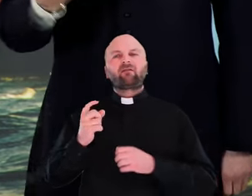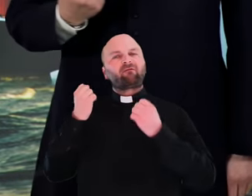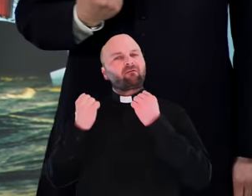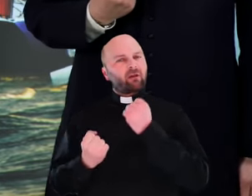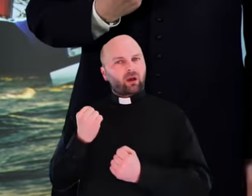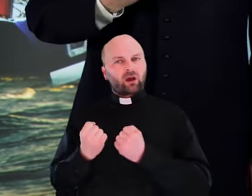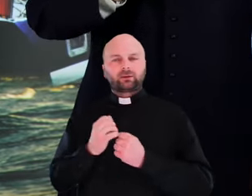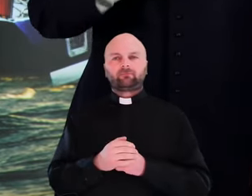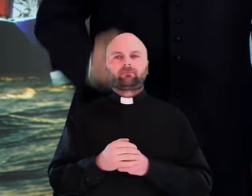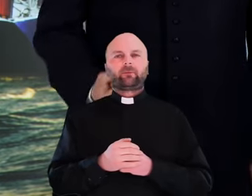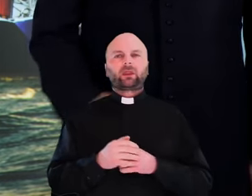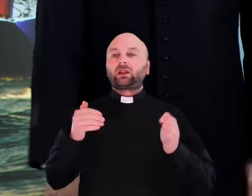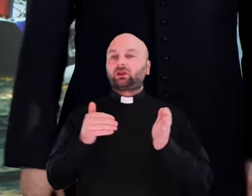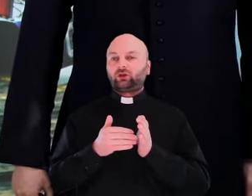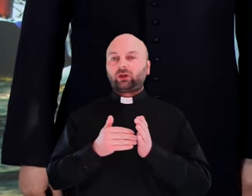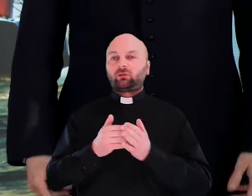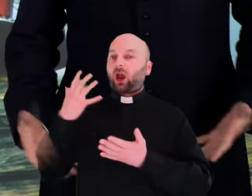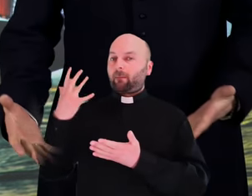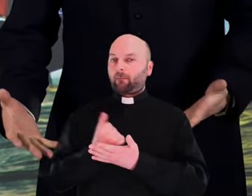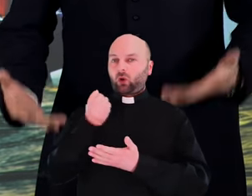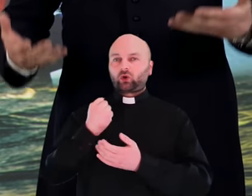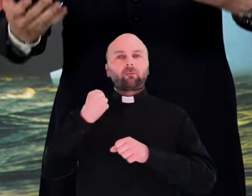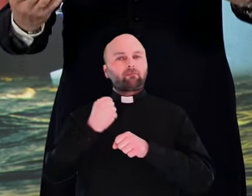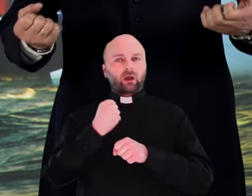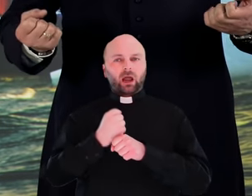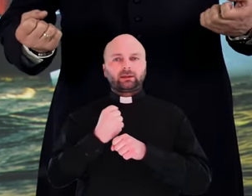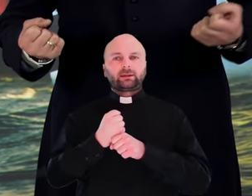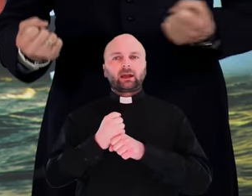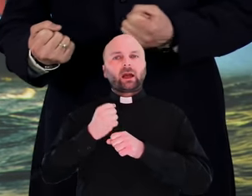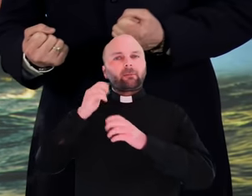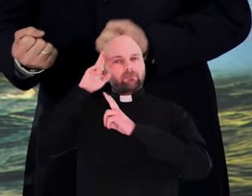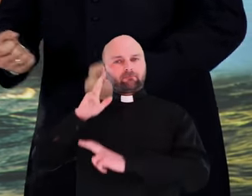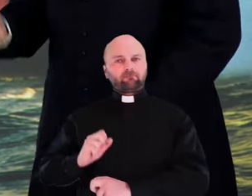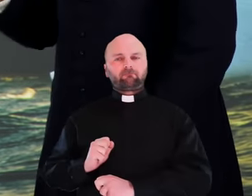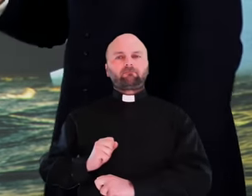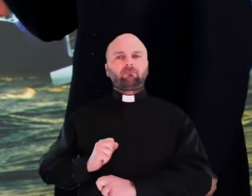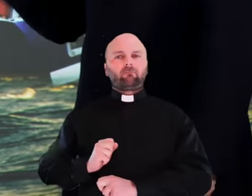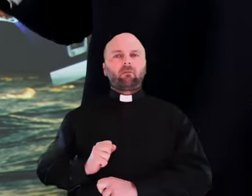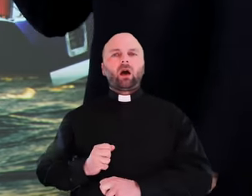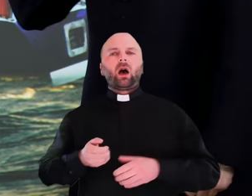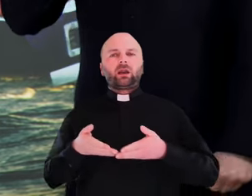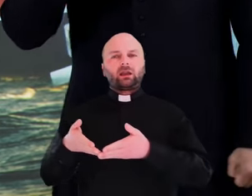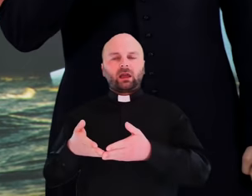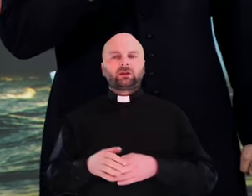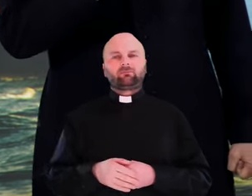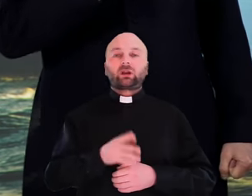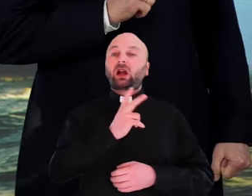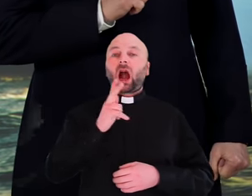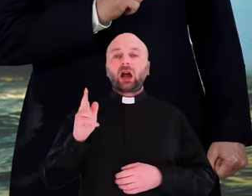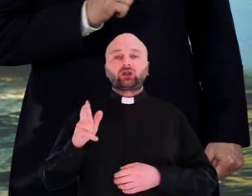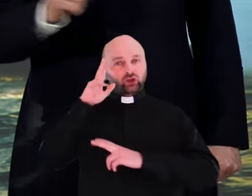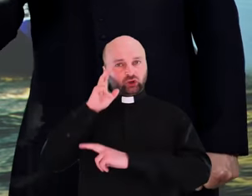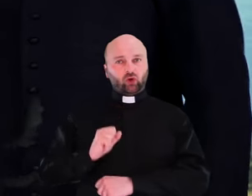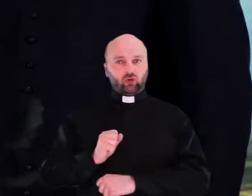Trzeba podjąć odpowiednią pracę marynarza, a wiemy, że każdy marynarz na statku ma swoje